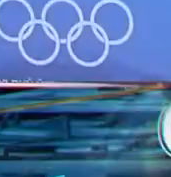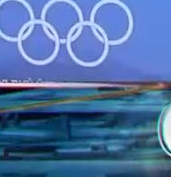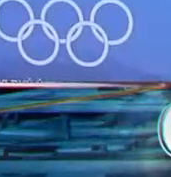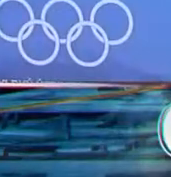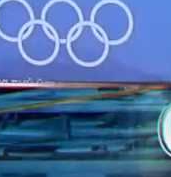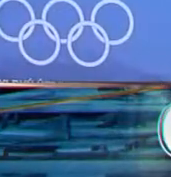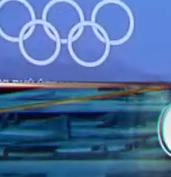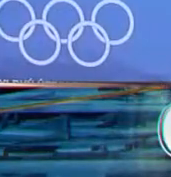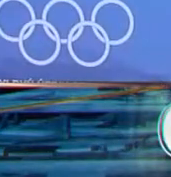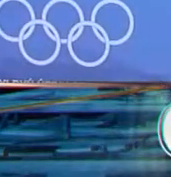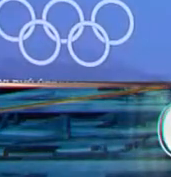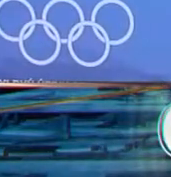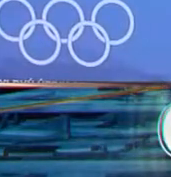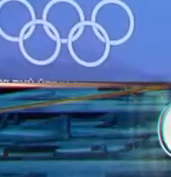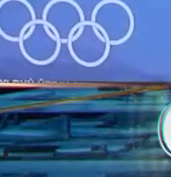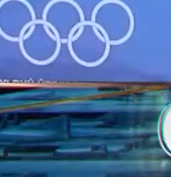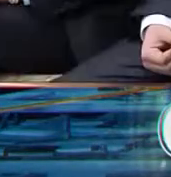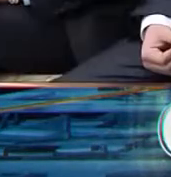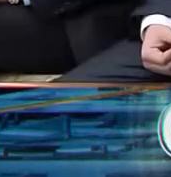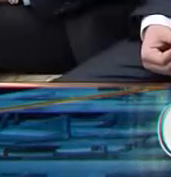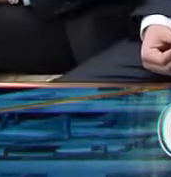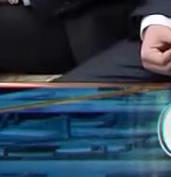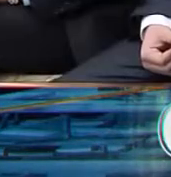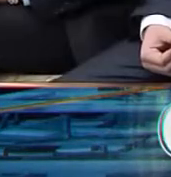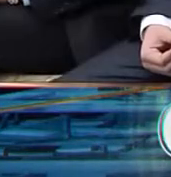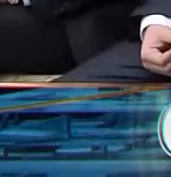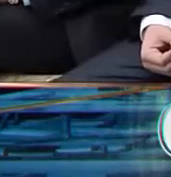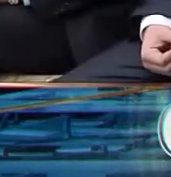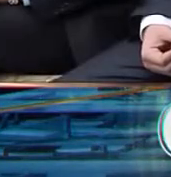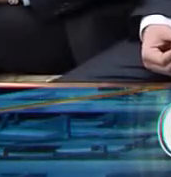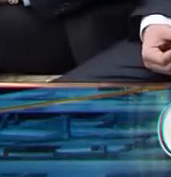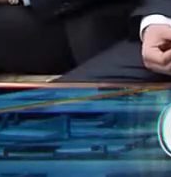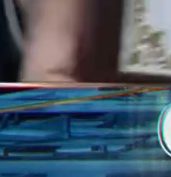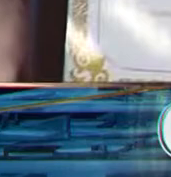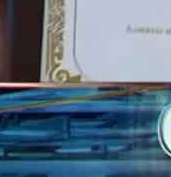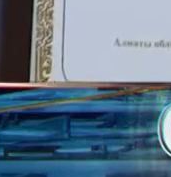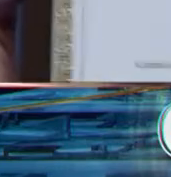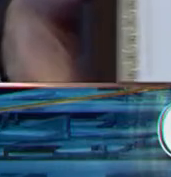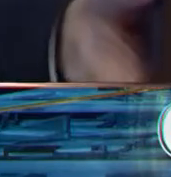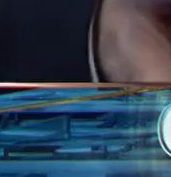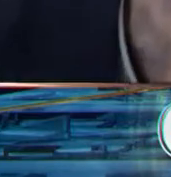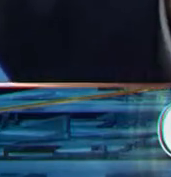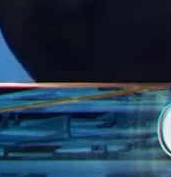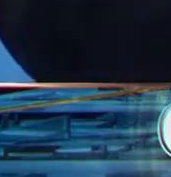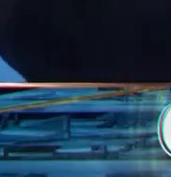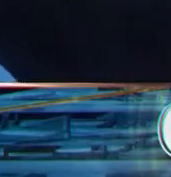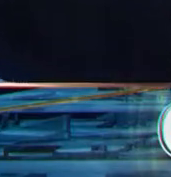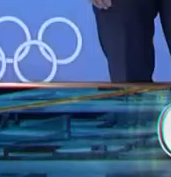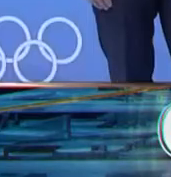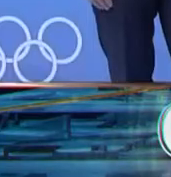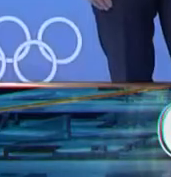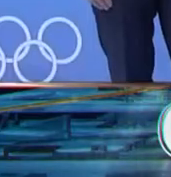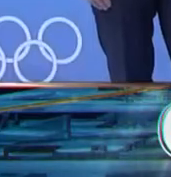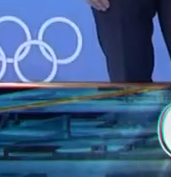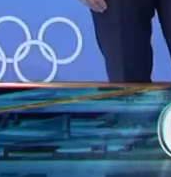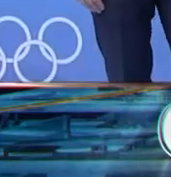здоровом теле здоровый дух через узкие спортсмены в прошлом году завоевали порядка 3000 медали самых лучших аким